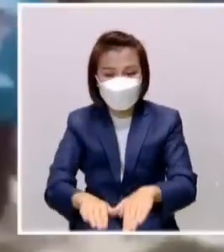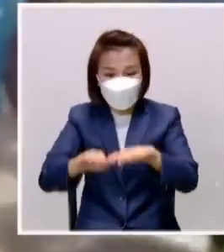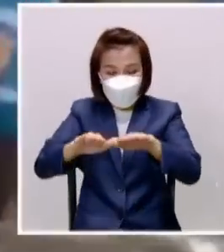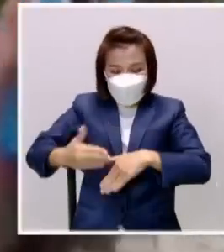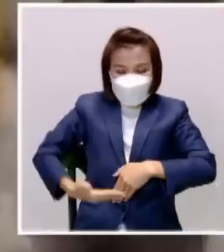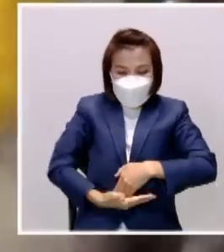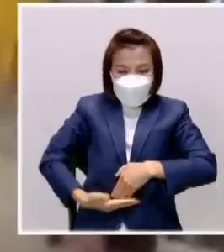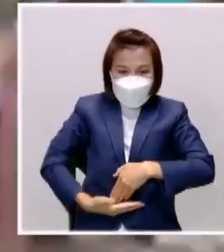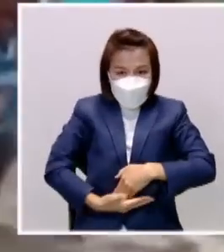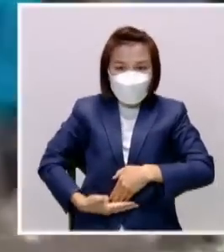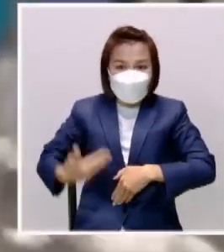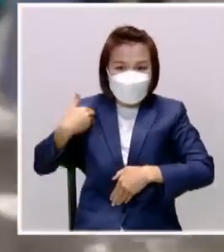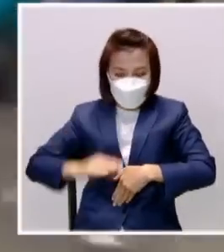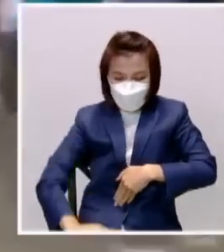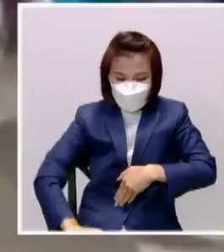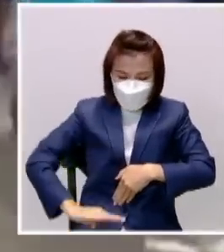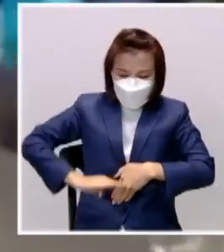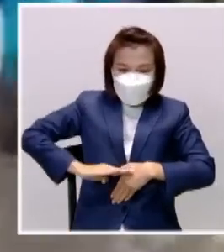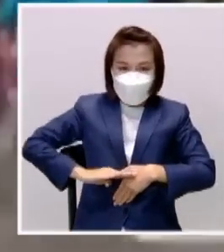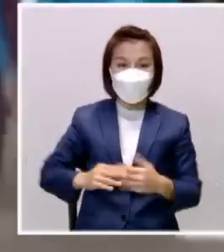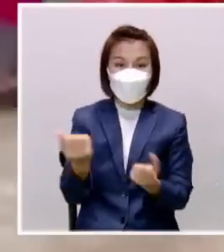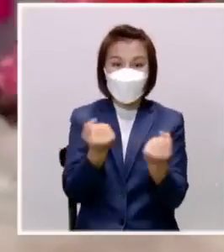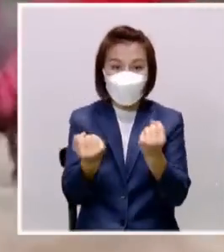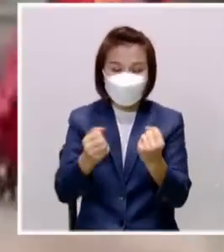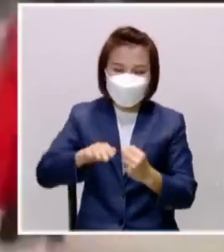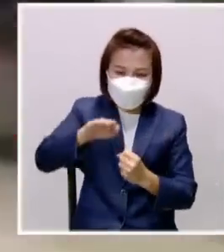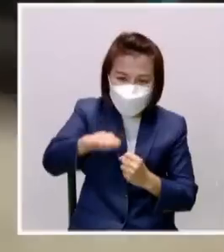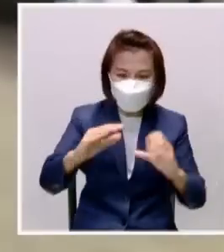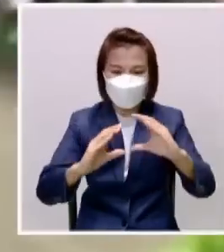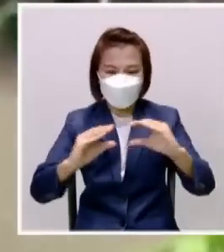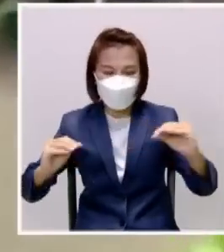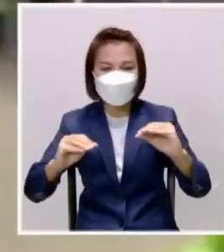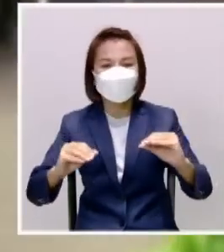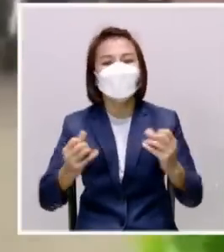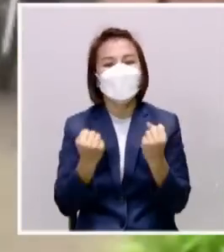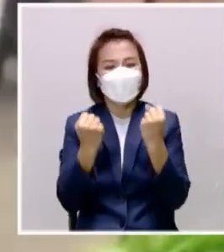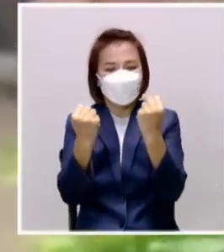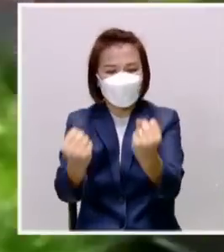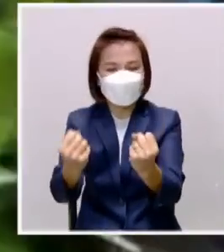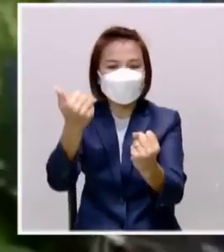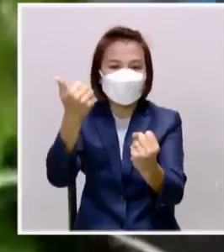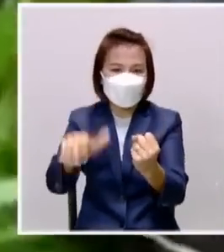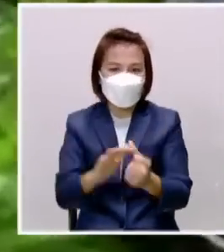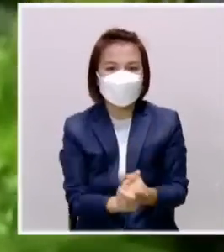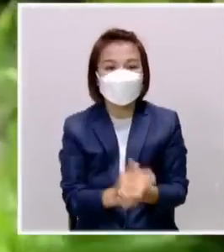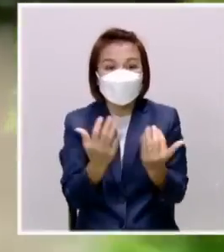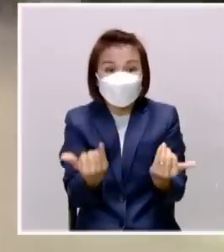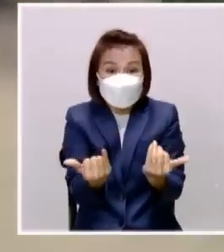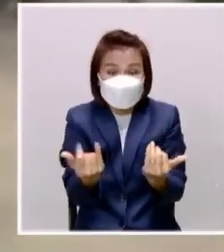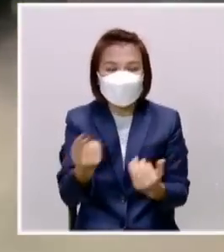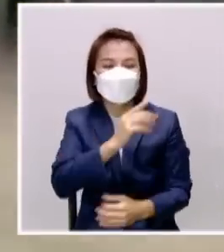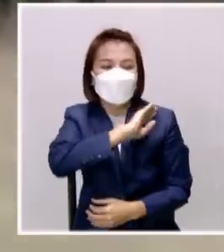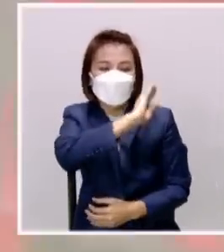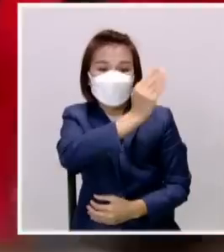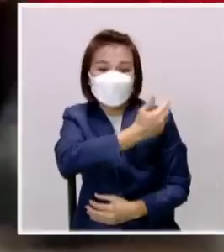อวเลยนะคะแล้วก็รถยนต์ขนาดเล็กเนี่ยไม่สามารถสัญจรผ่านไปมาได้ อย่างที่เราเรียนคุณผู้ชมไปค่ะฟิลิปปินส์ยังคงเผ